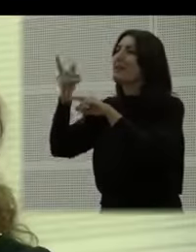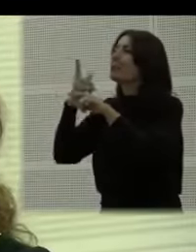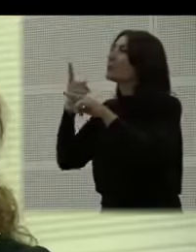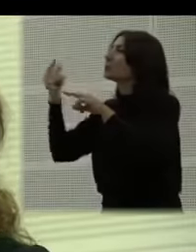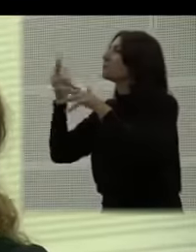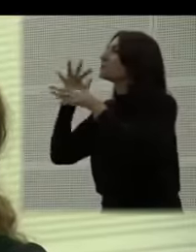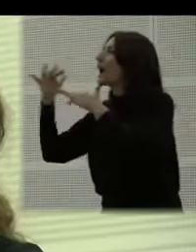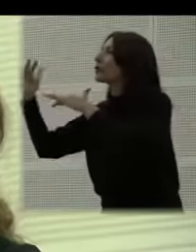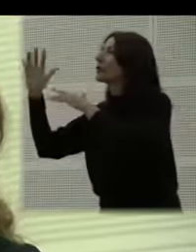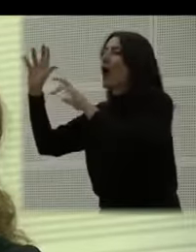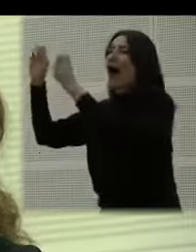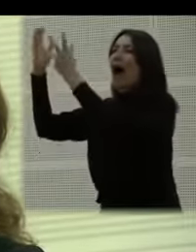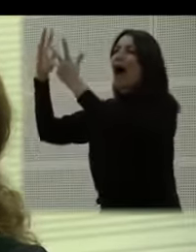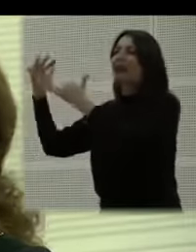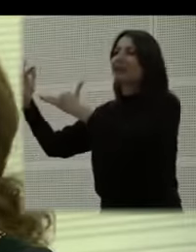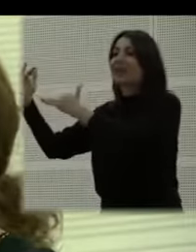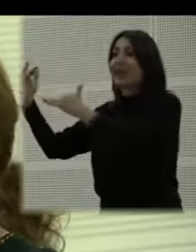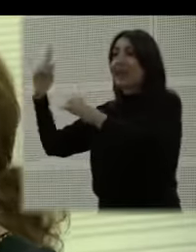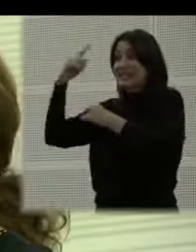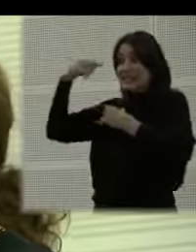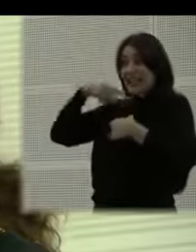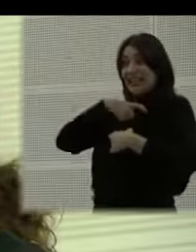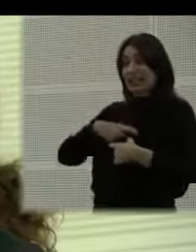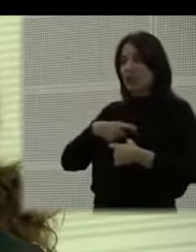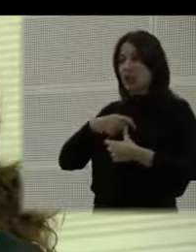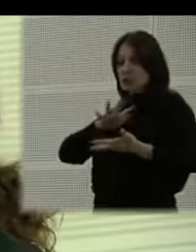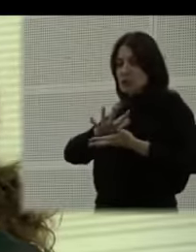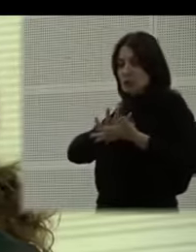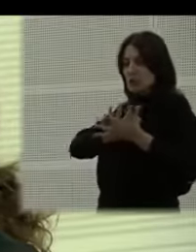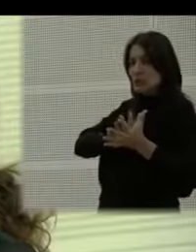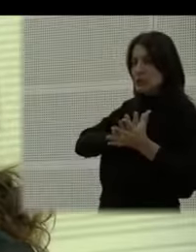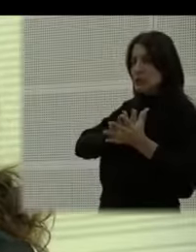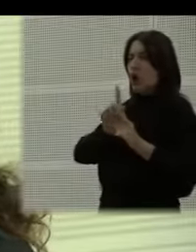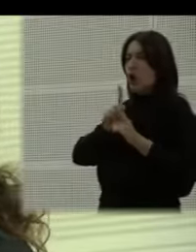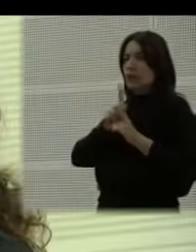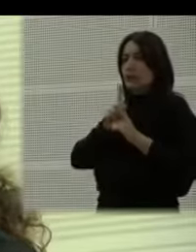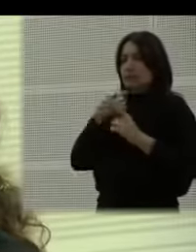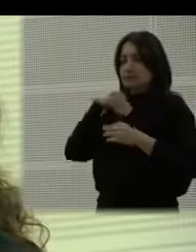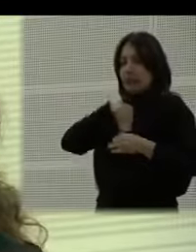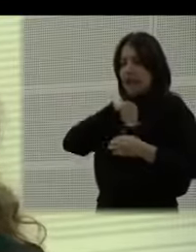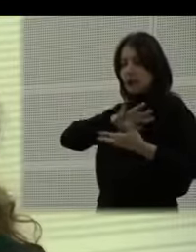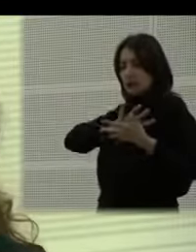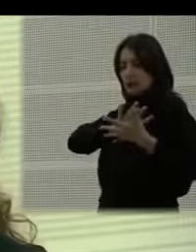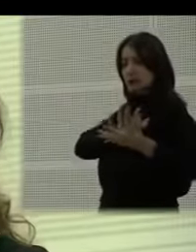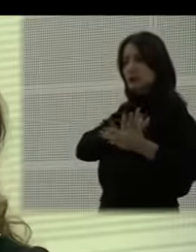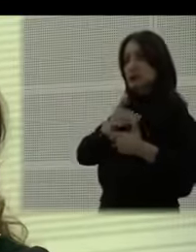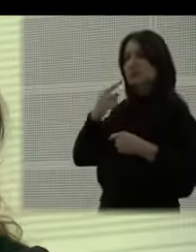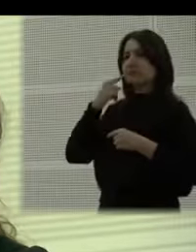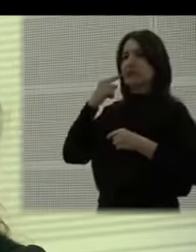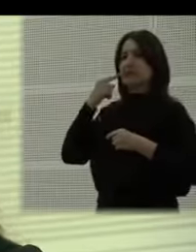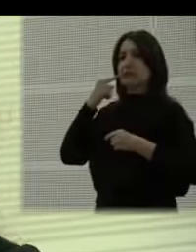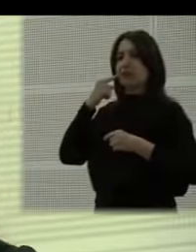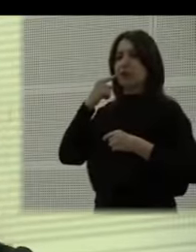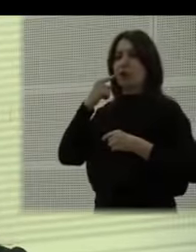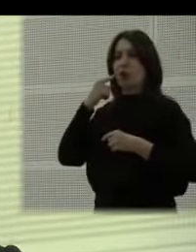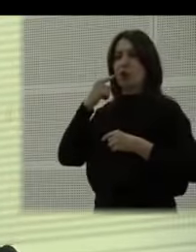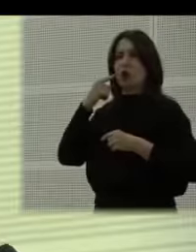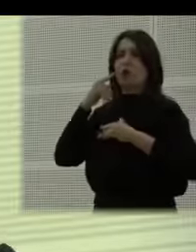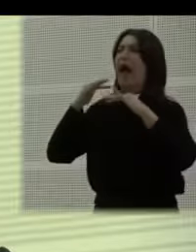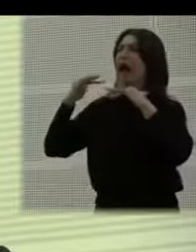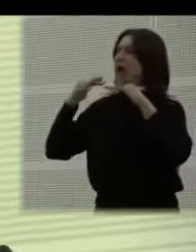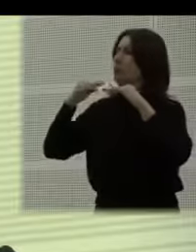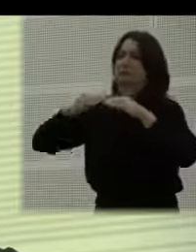Se io fossi stata una persona repressa, forse mi sarei sentita in disarmonia